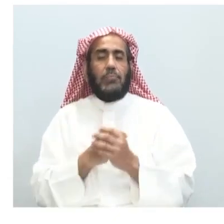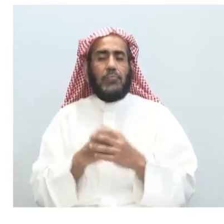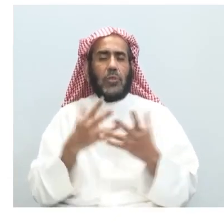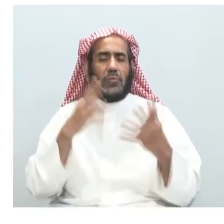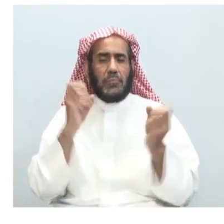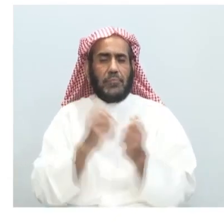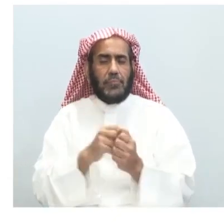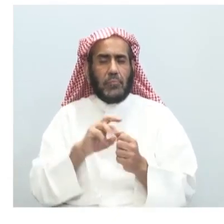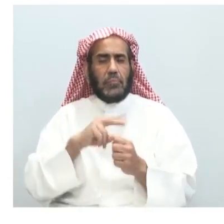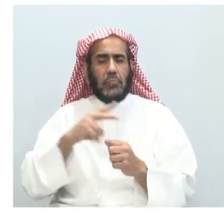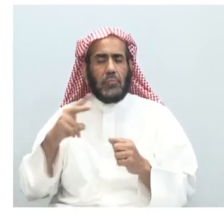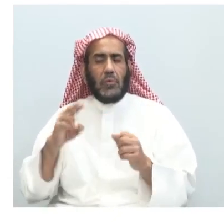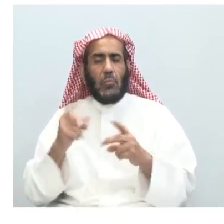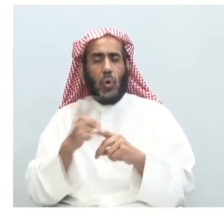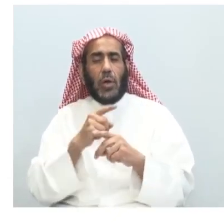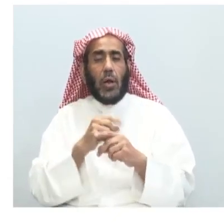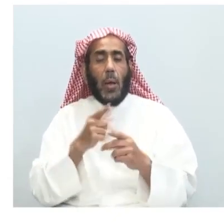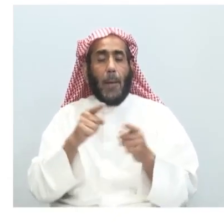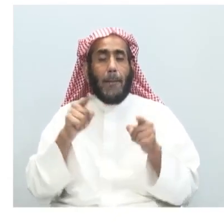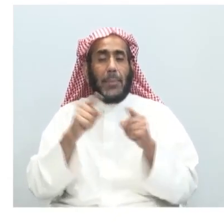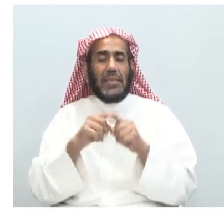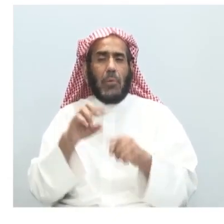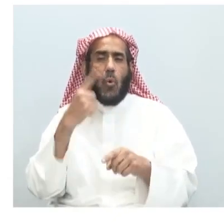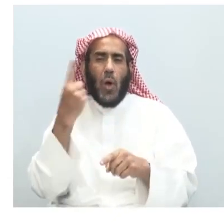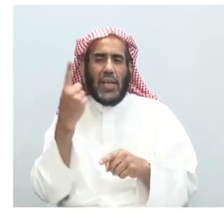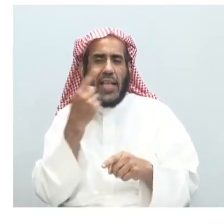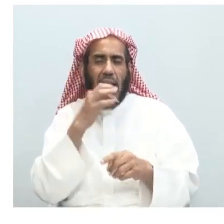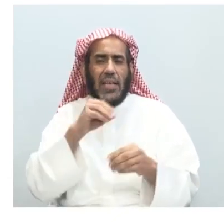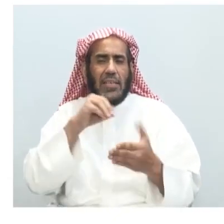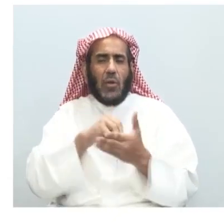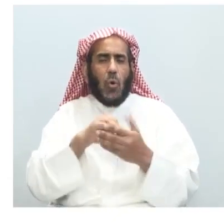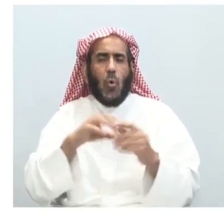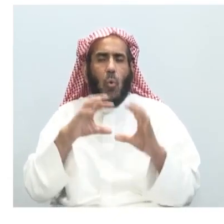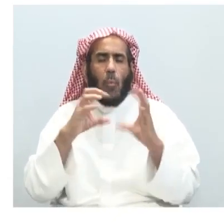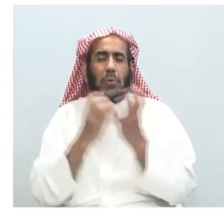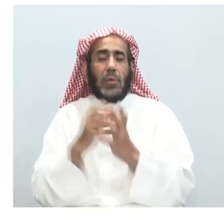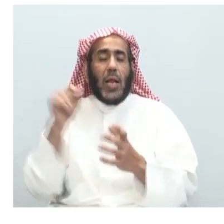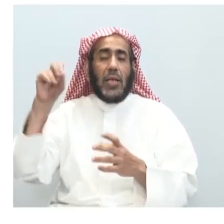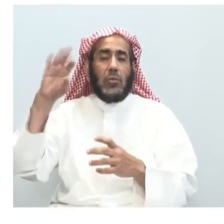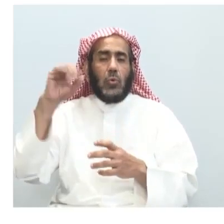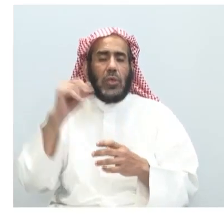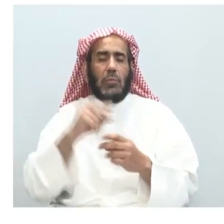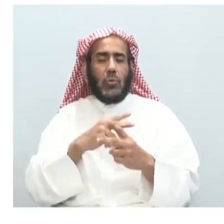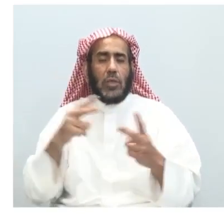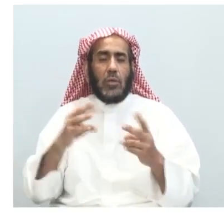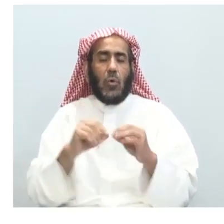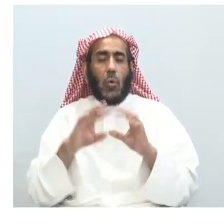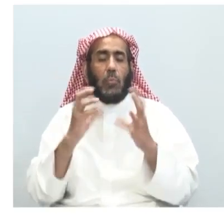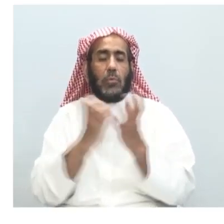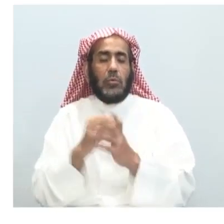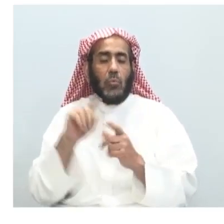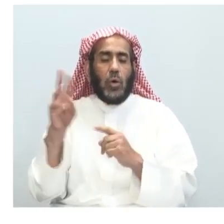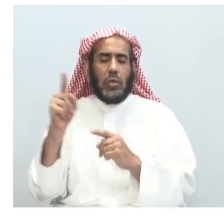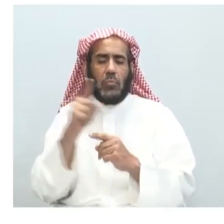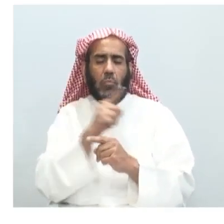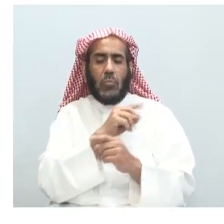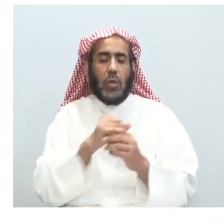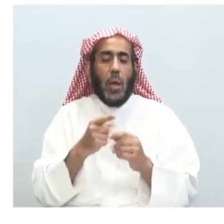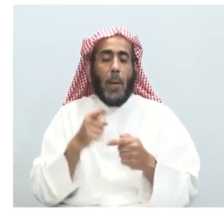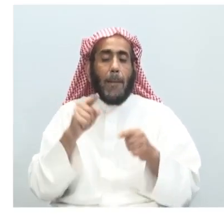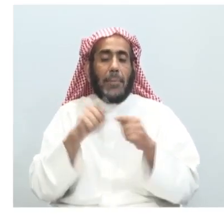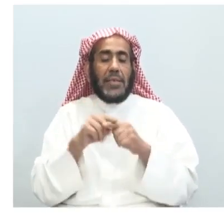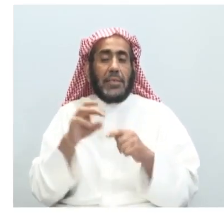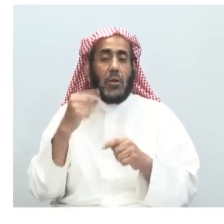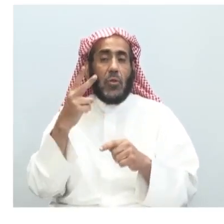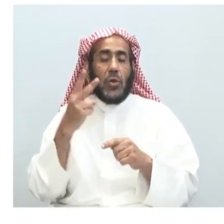ايضا هو سنقارن بينهما بالنسبه للاحاديه تحتوي على مجموعات الهيدروكسين متعدده ومجموعه الدهيد او كيتون بالنسبه